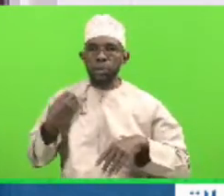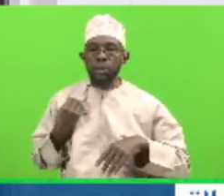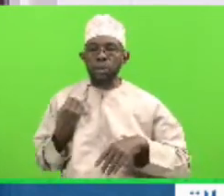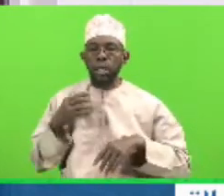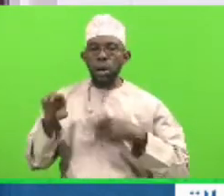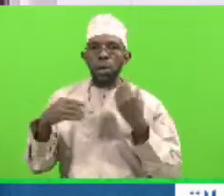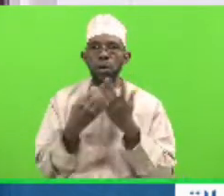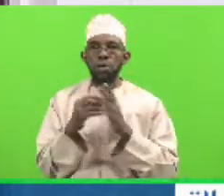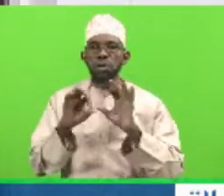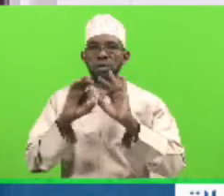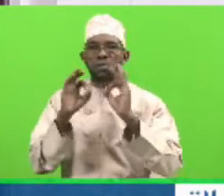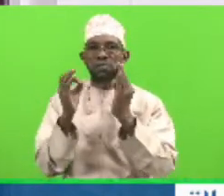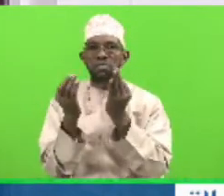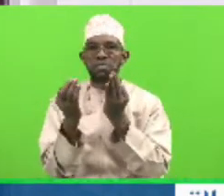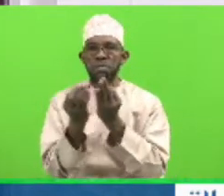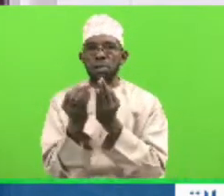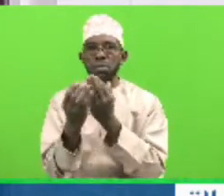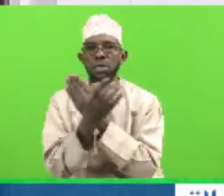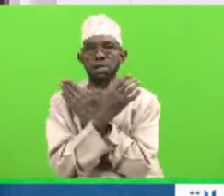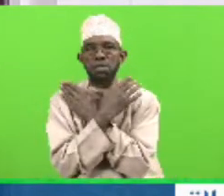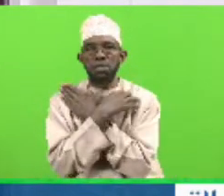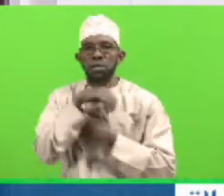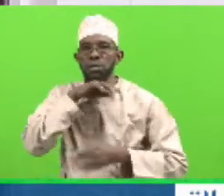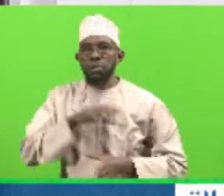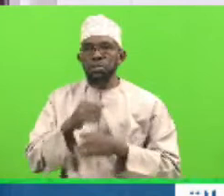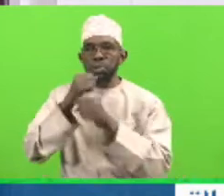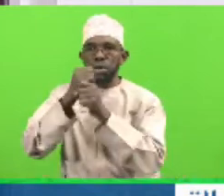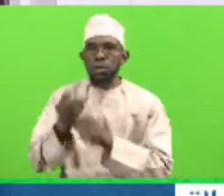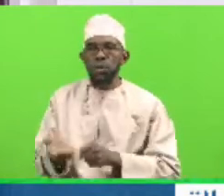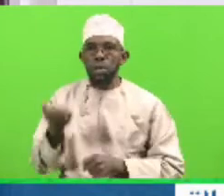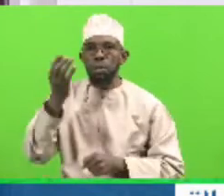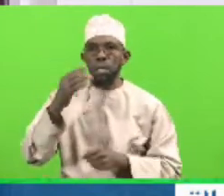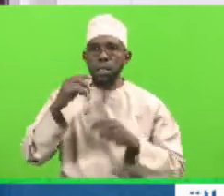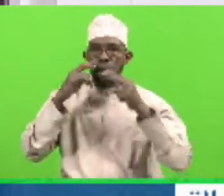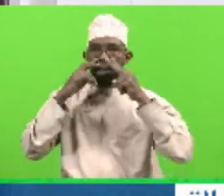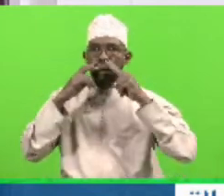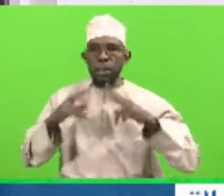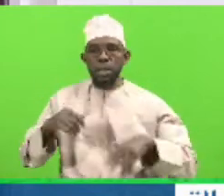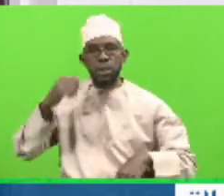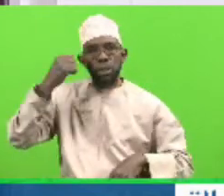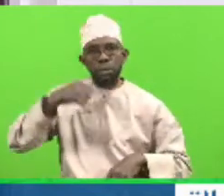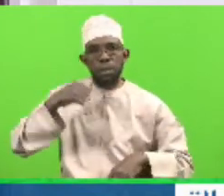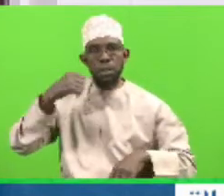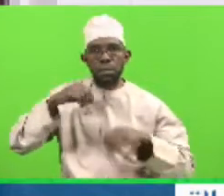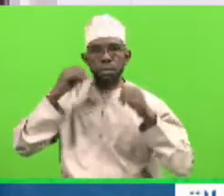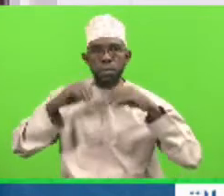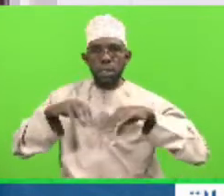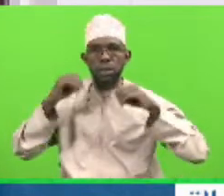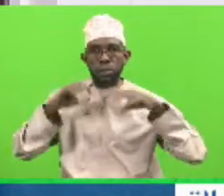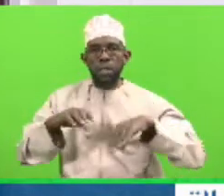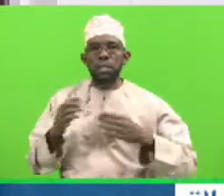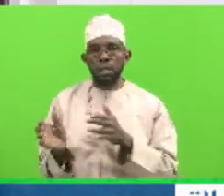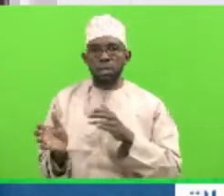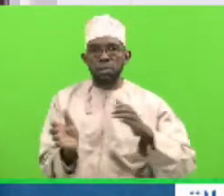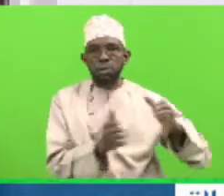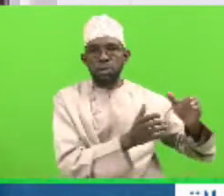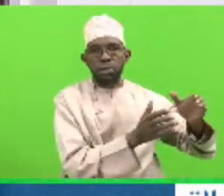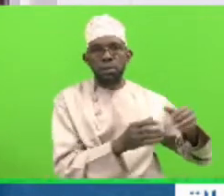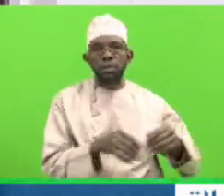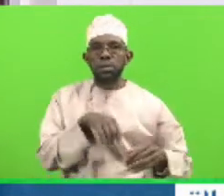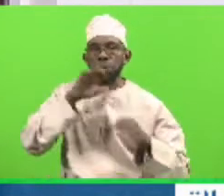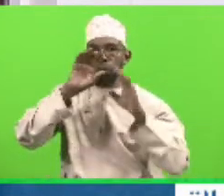آله وأصحابه وأتباعه وسلم تسليمًا كثيرًا. أما بعد، أيها